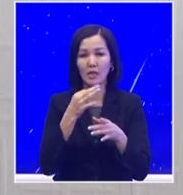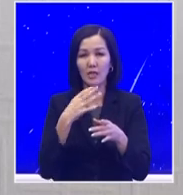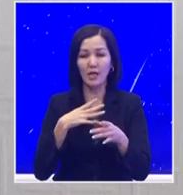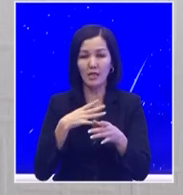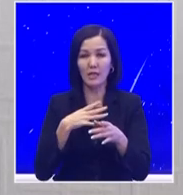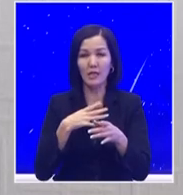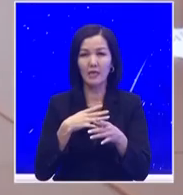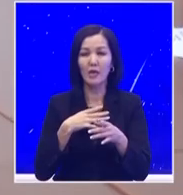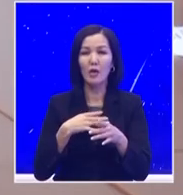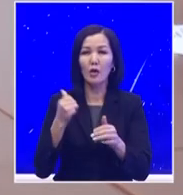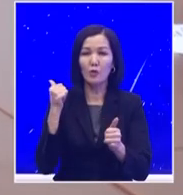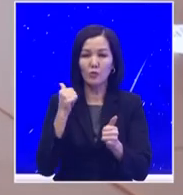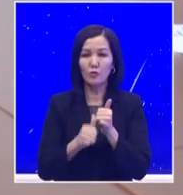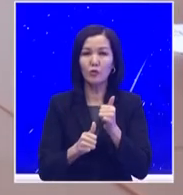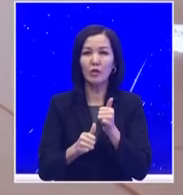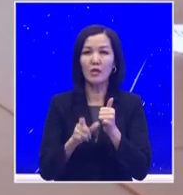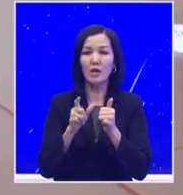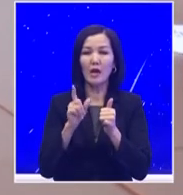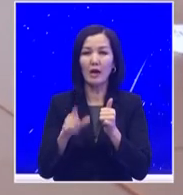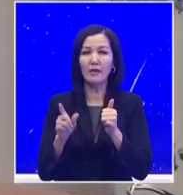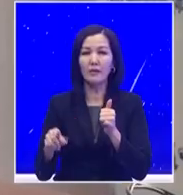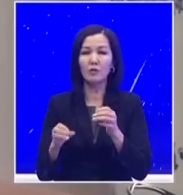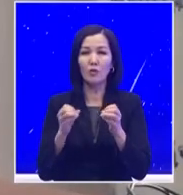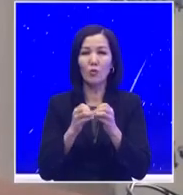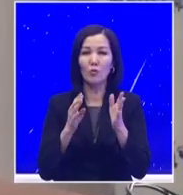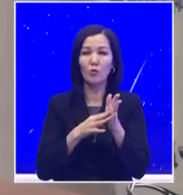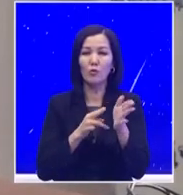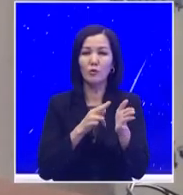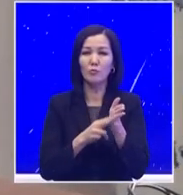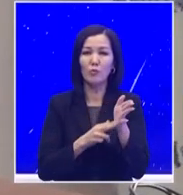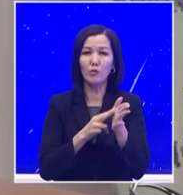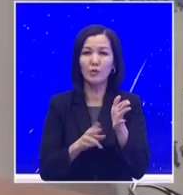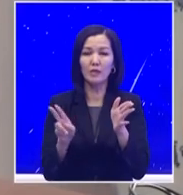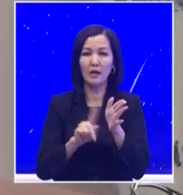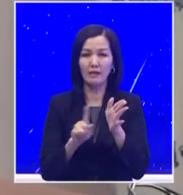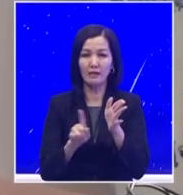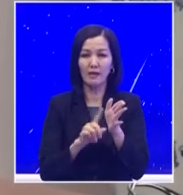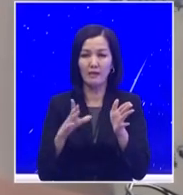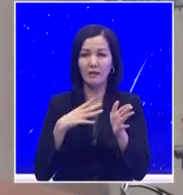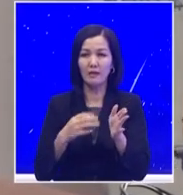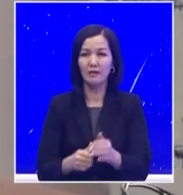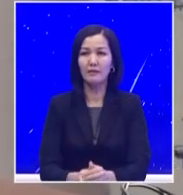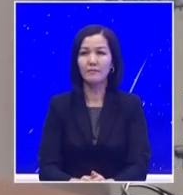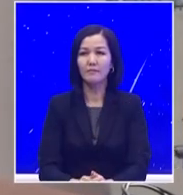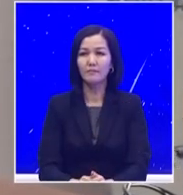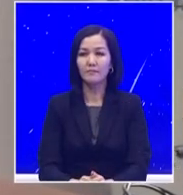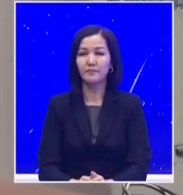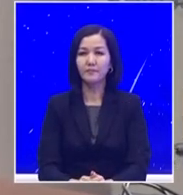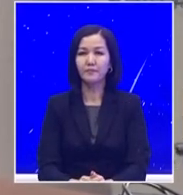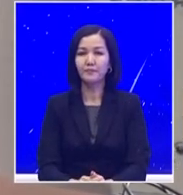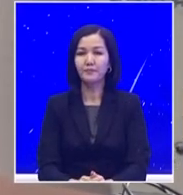күніне жолаушы және жүк таситын 19 пойыз қатынайды. Работники китайских машинисты не выходит из